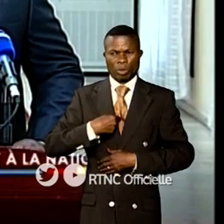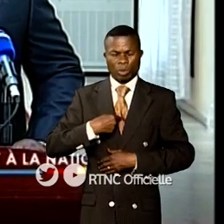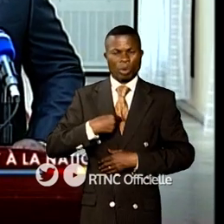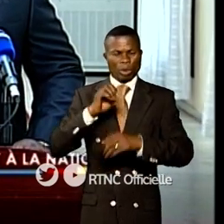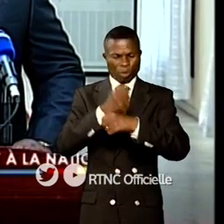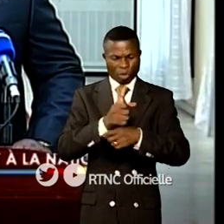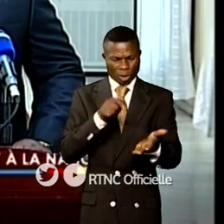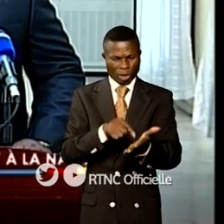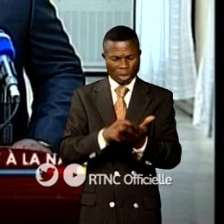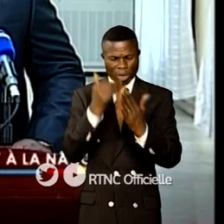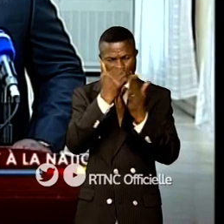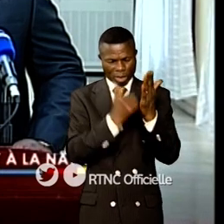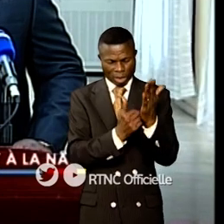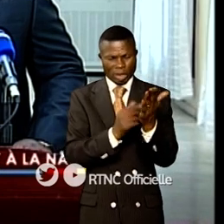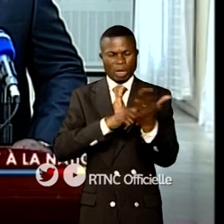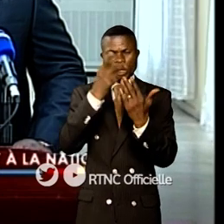fixer ici les grandes lignes.